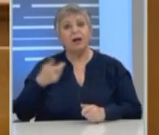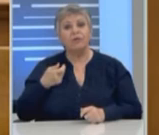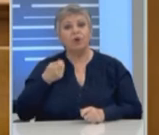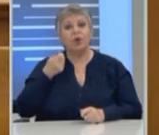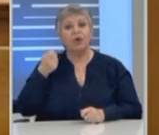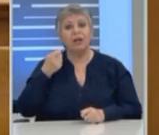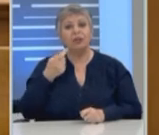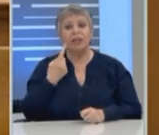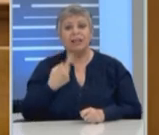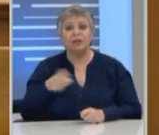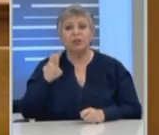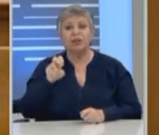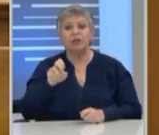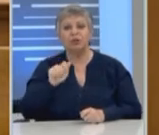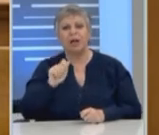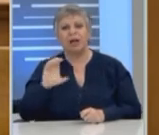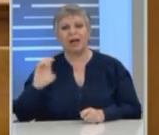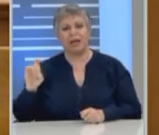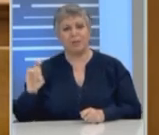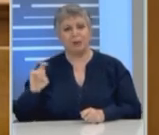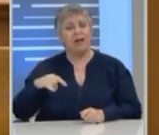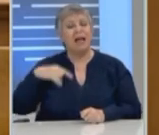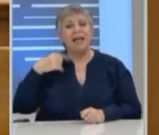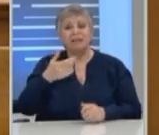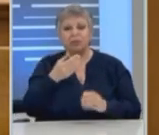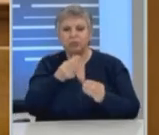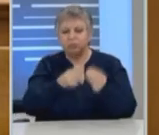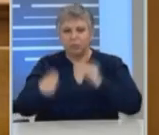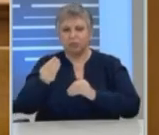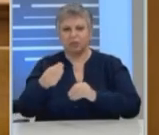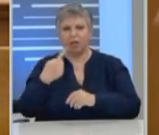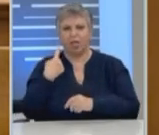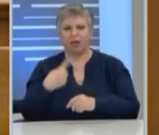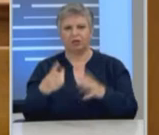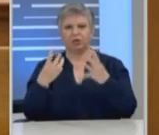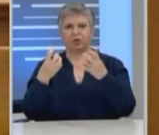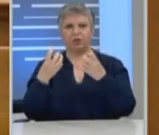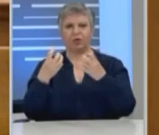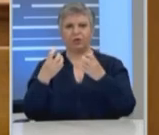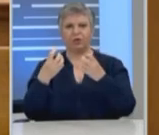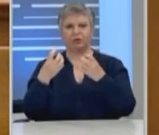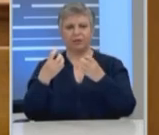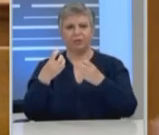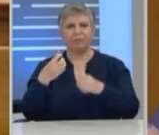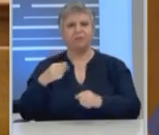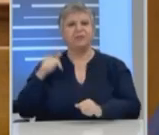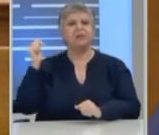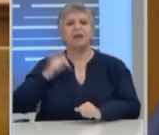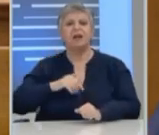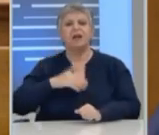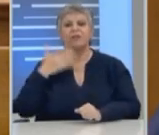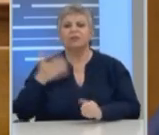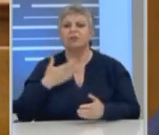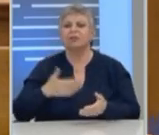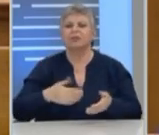120% του ΑΕΠ και το εκτινάξατε στο 180% του ΑΕΠ. Και όλα αυτά αφού κάνατε το PSI που κατέστρεψε τα ασφαλιστικά ταμεία, τα